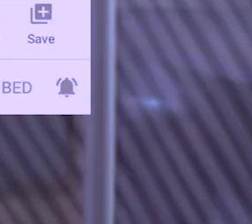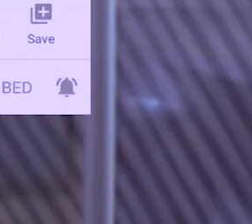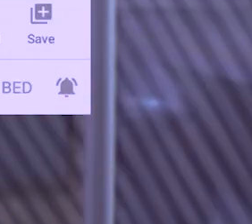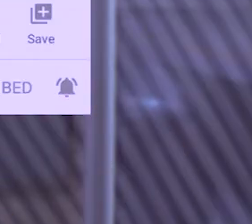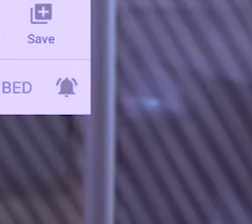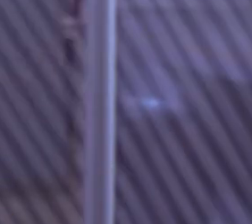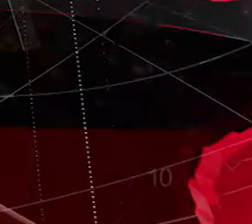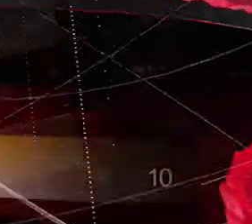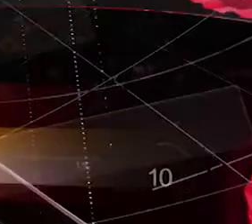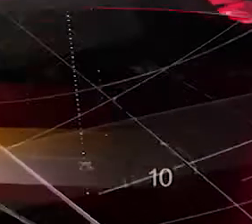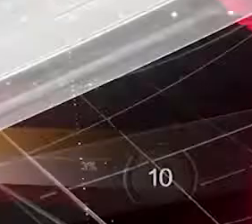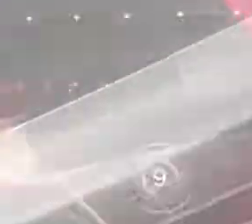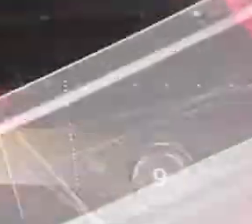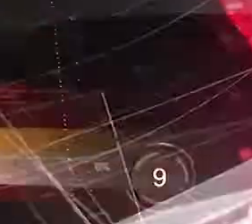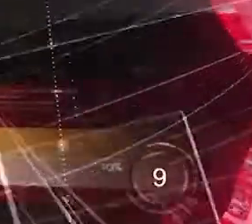more information.